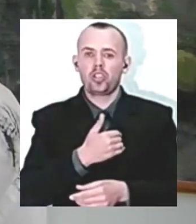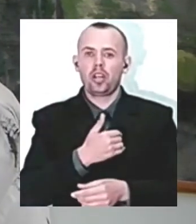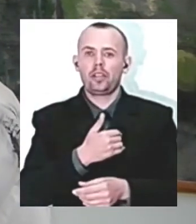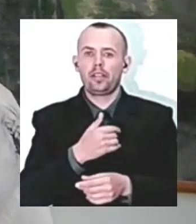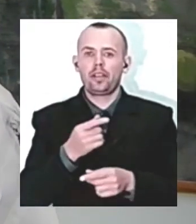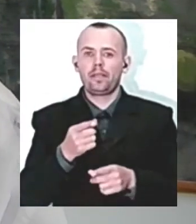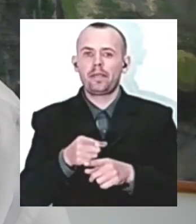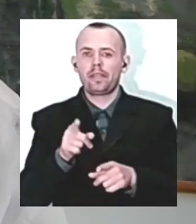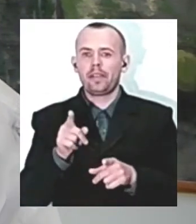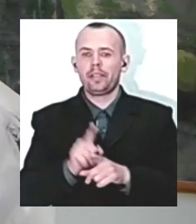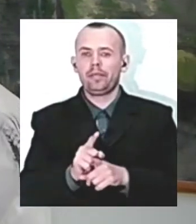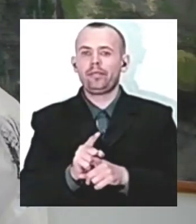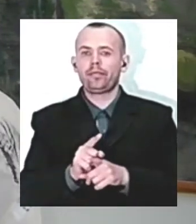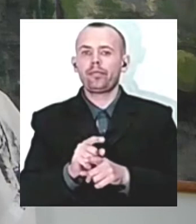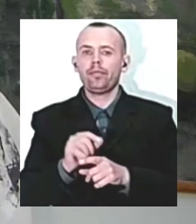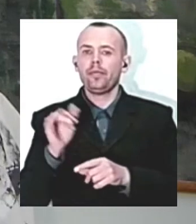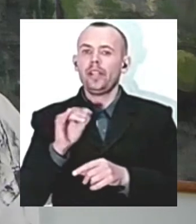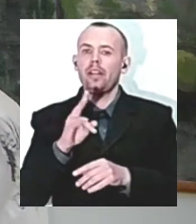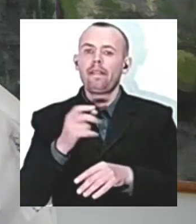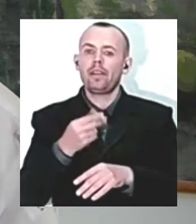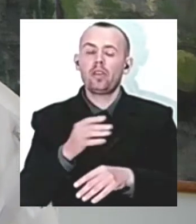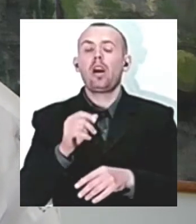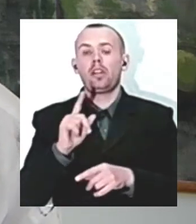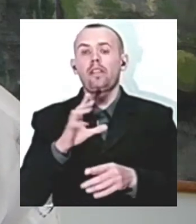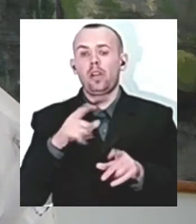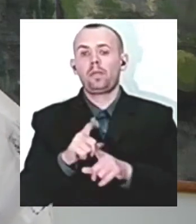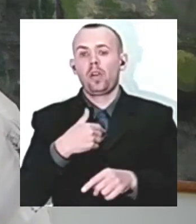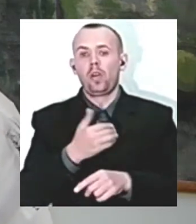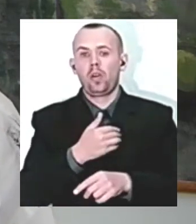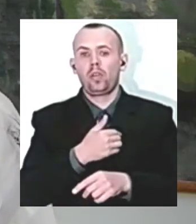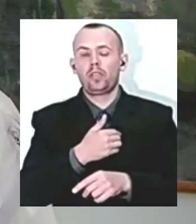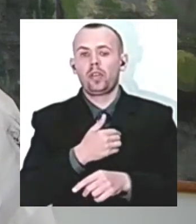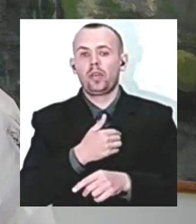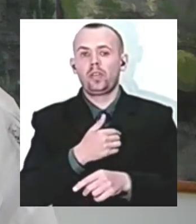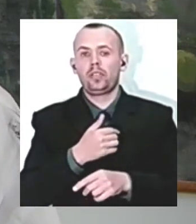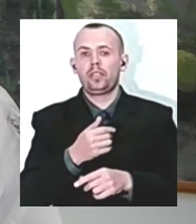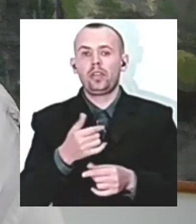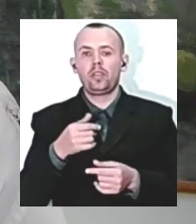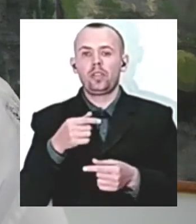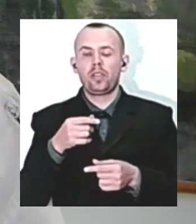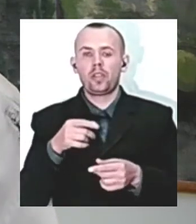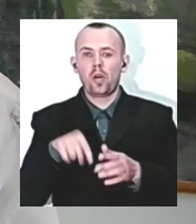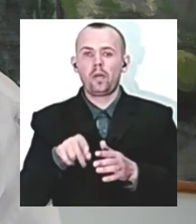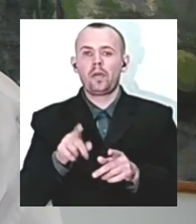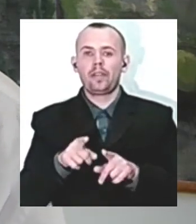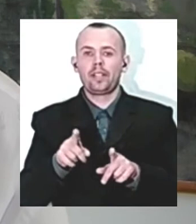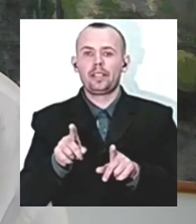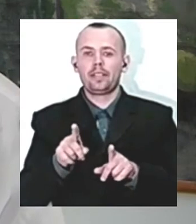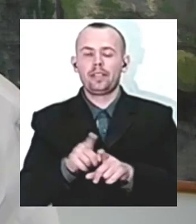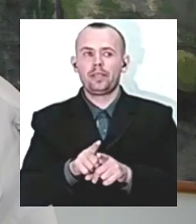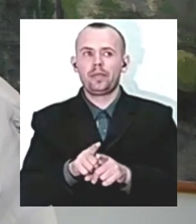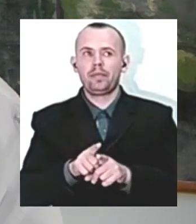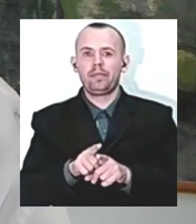не вакцинуватись, але все одно вони хочуть відвідувати музей. Тому наші адміністратори стикаються з